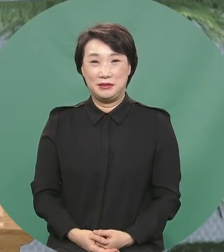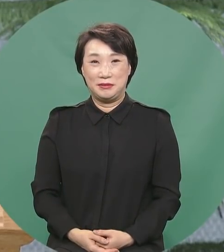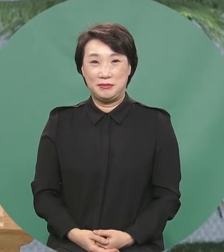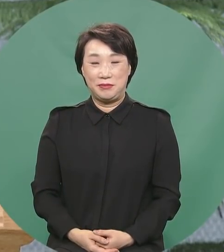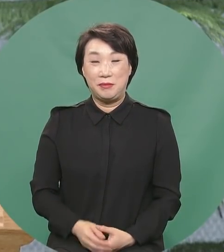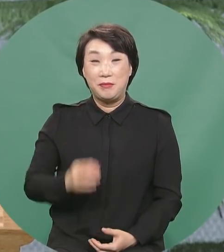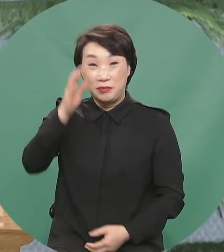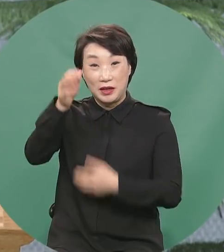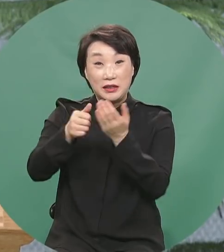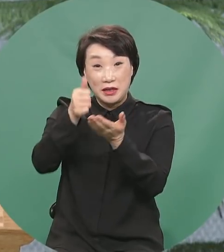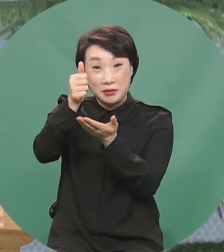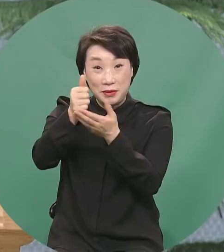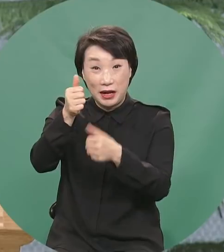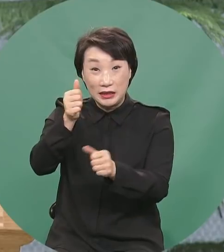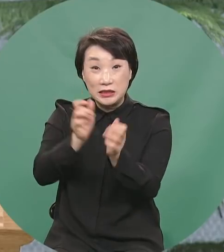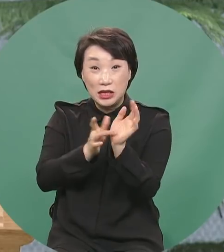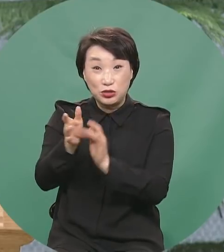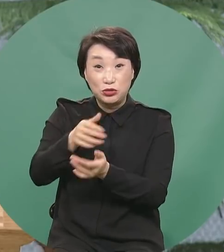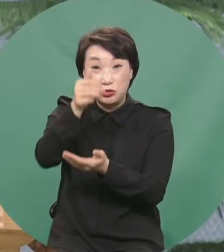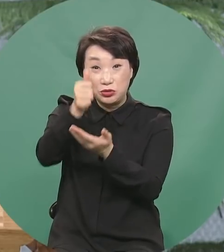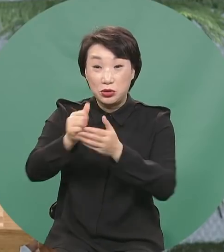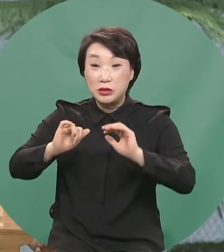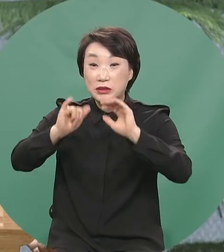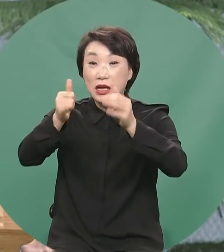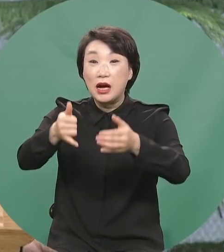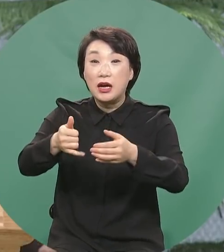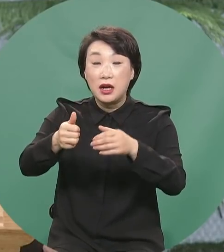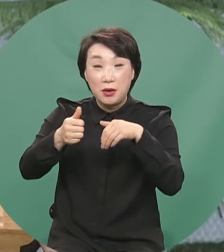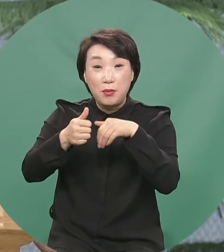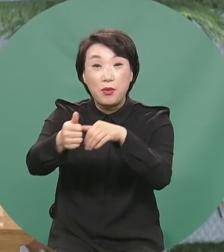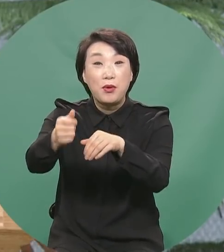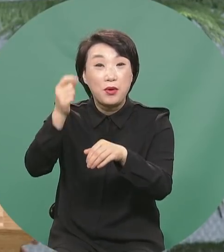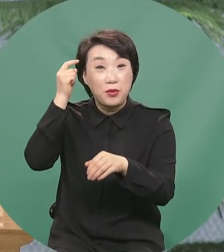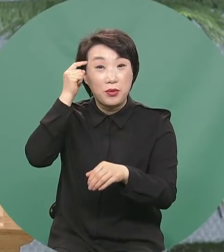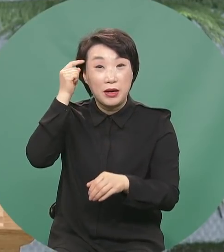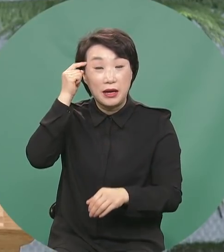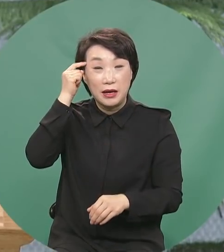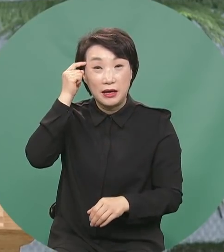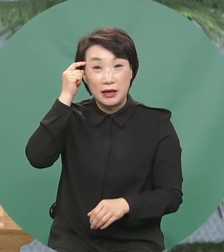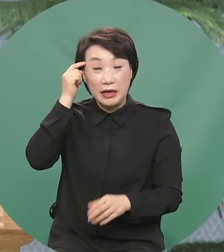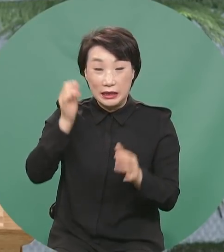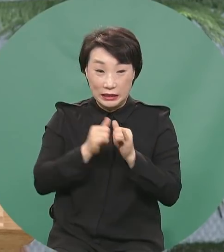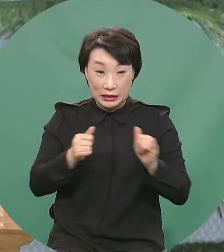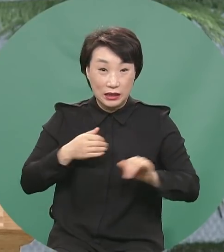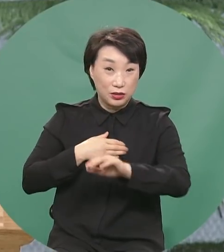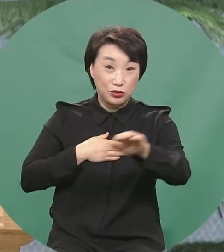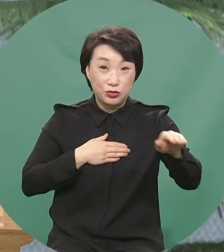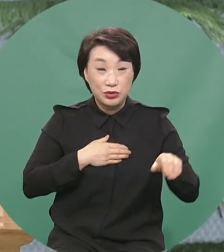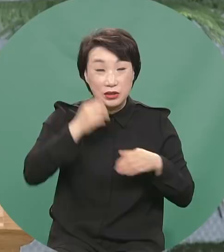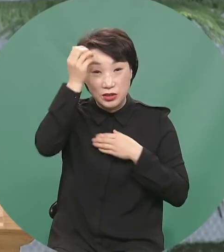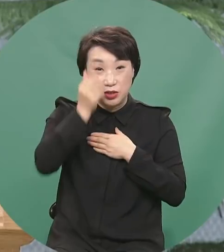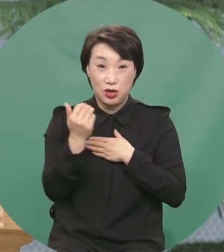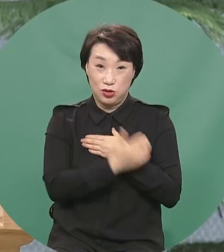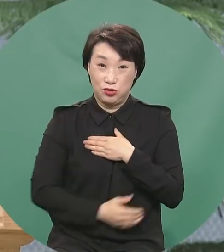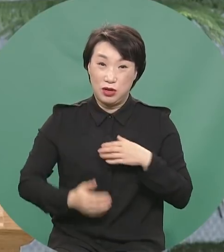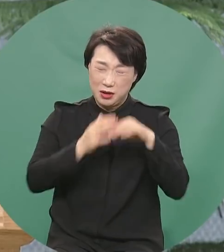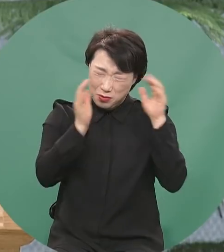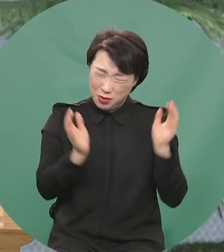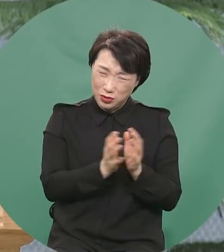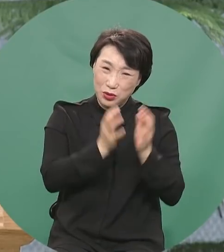하나님께서 아들 예수 그리스도를 이 세상에 보내신 것은 인간의 영육간의